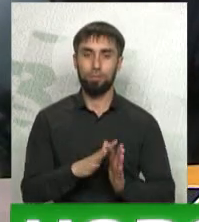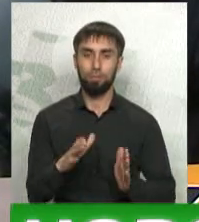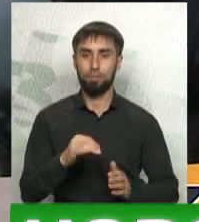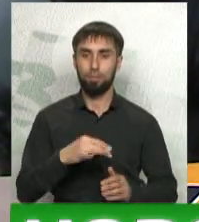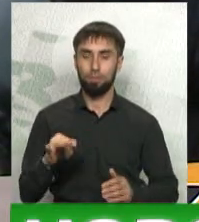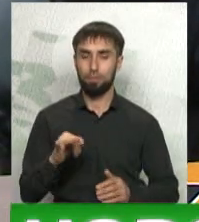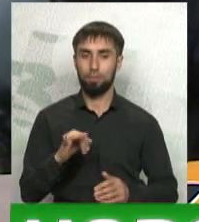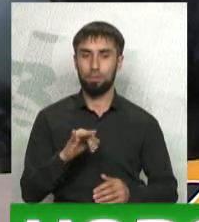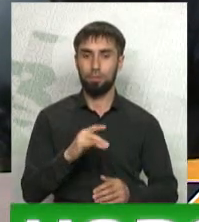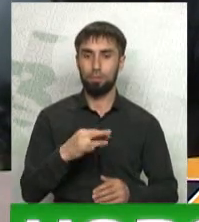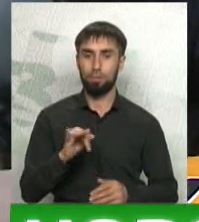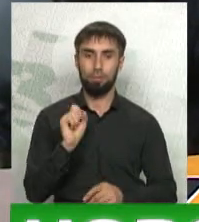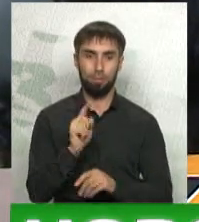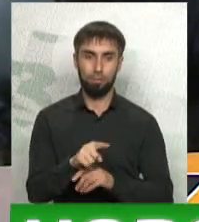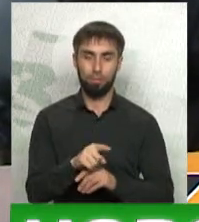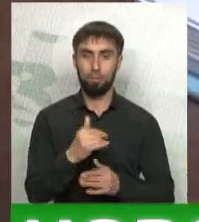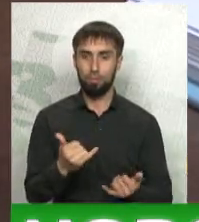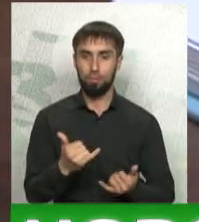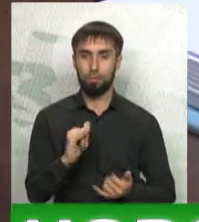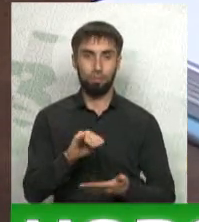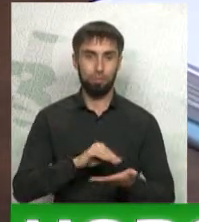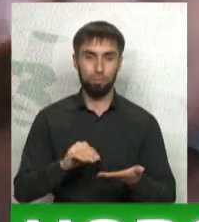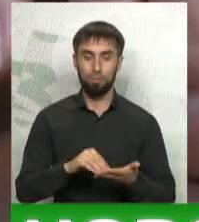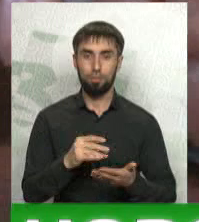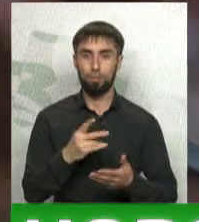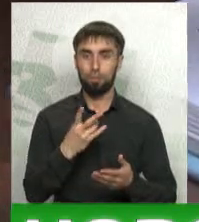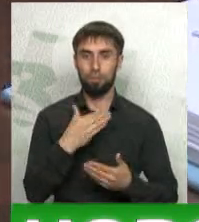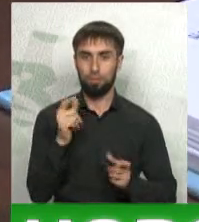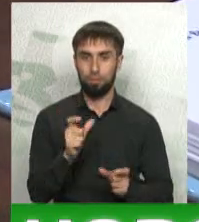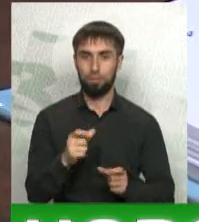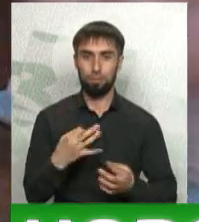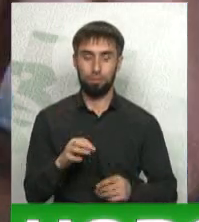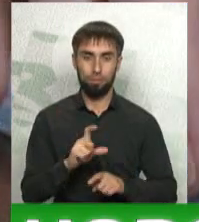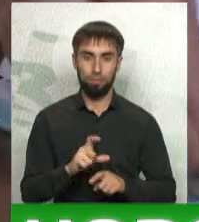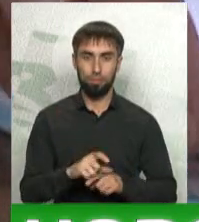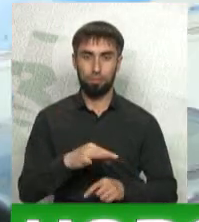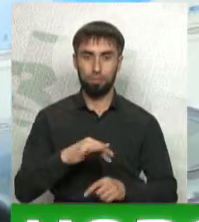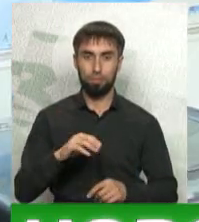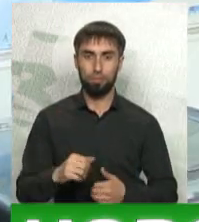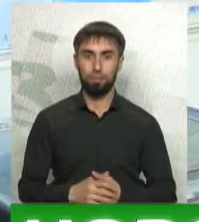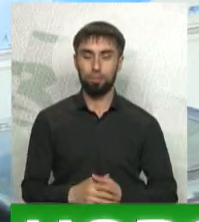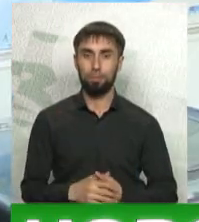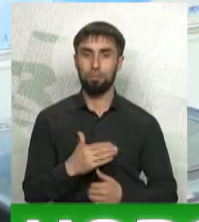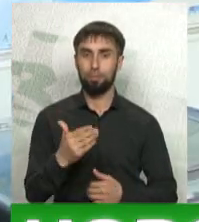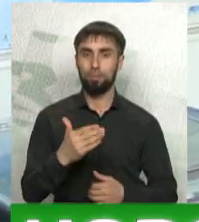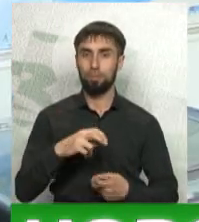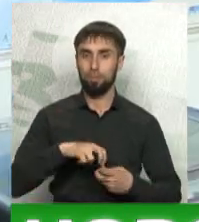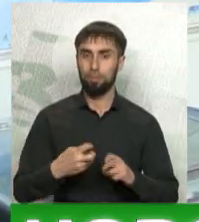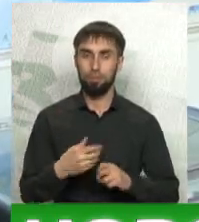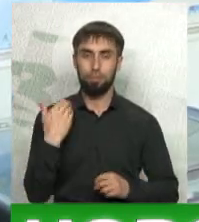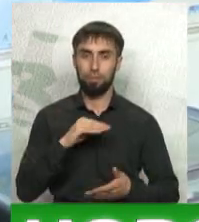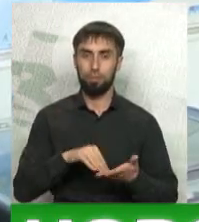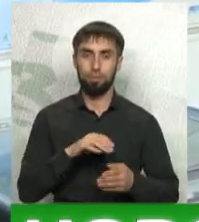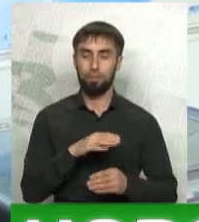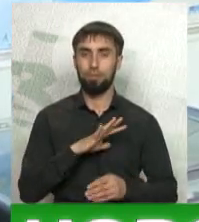степени иди логические задачи теперь же у писателей неограниченная свобода слова творчество aibo лбу театр